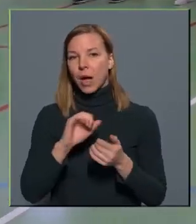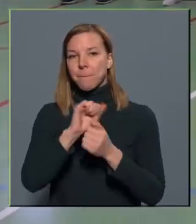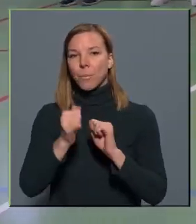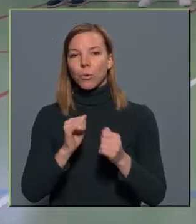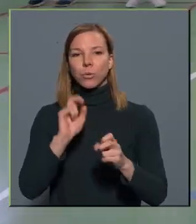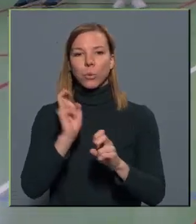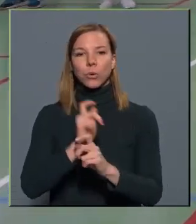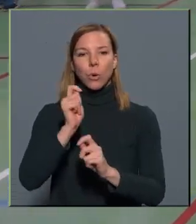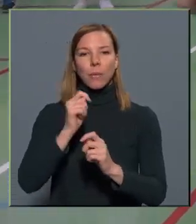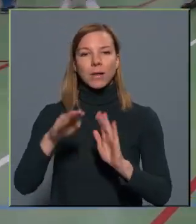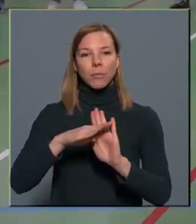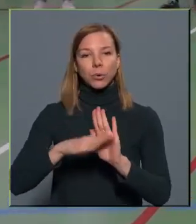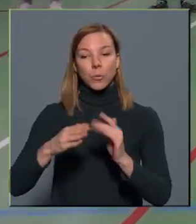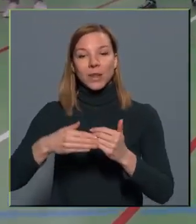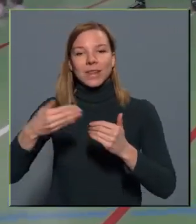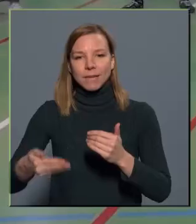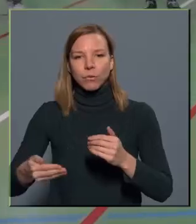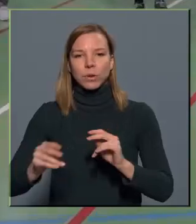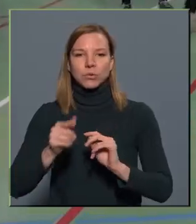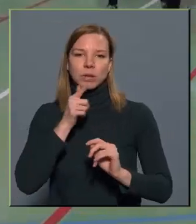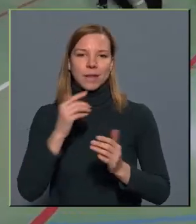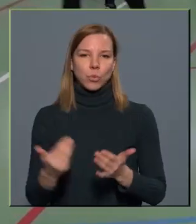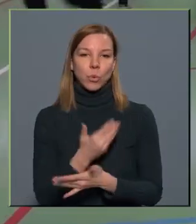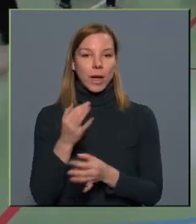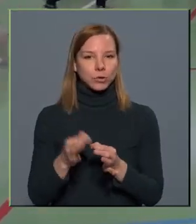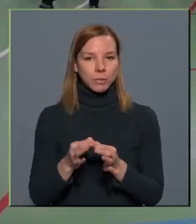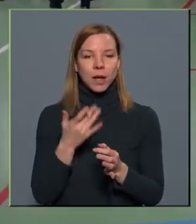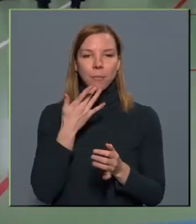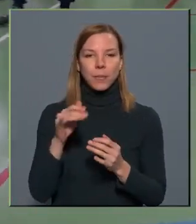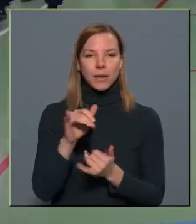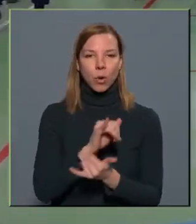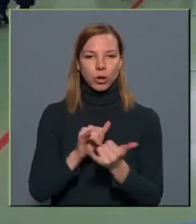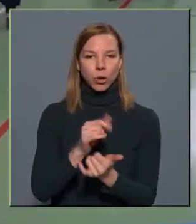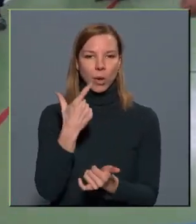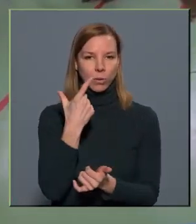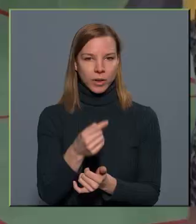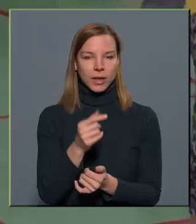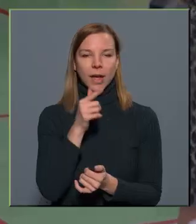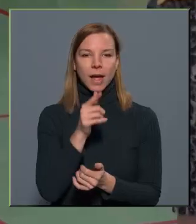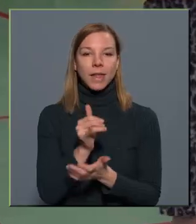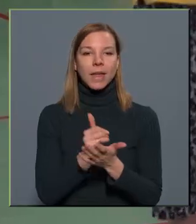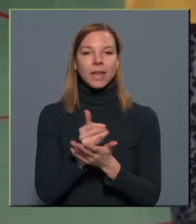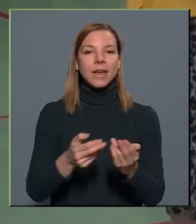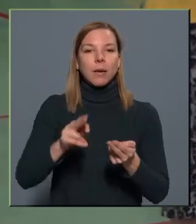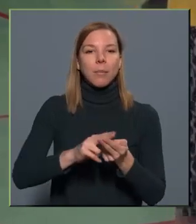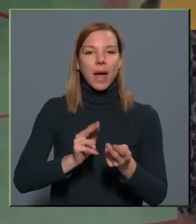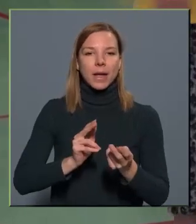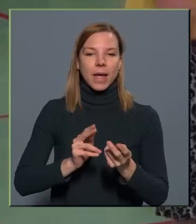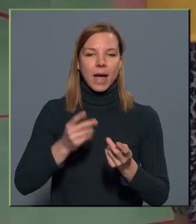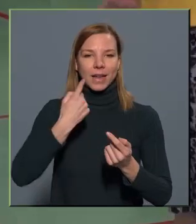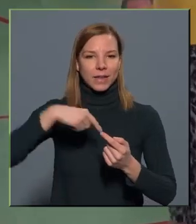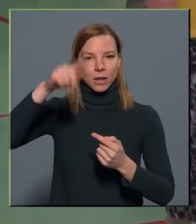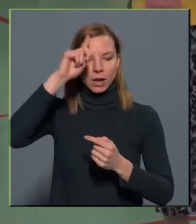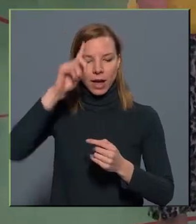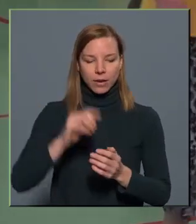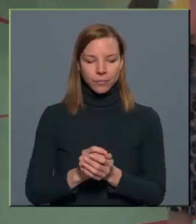majd nagyon-nagyon új események. Például most január 20-án csatlakozunk a jégpályák éjszakájához, ami a múlt heti sportcsillagok